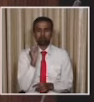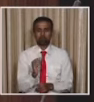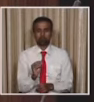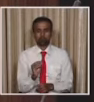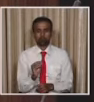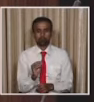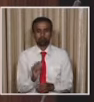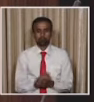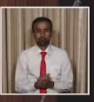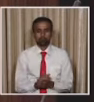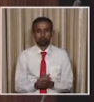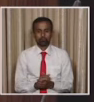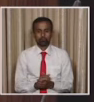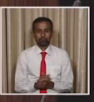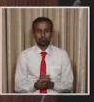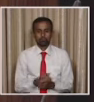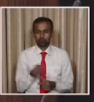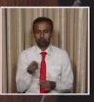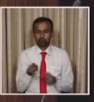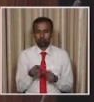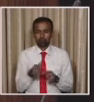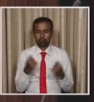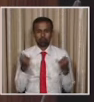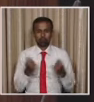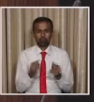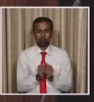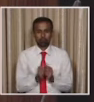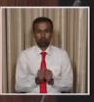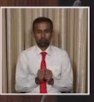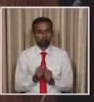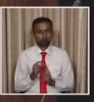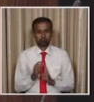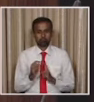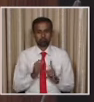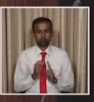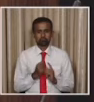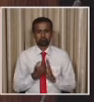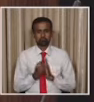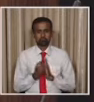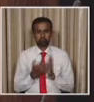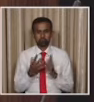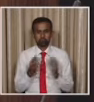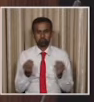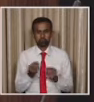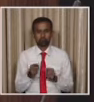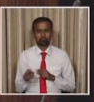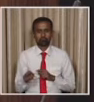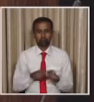ඔබතුමයි කාලය අවසන්. හැබැයි මේ වගේ විකාර කරන එකෙන් අපේ පාර්ලිමේන්තුවට තියෙන ගෞරවය කෙලසෙනවා කියන